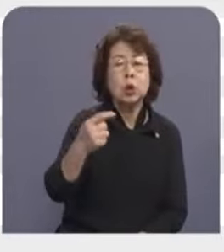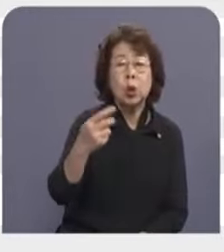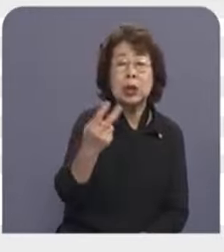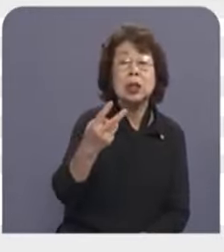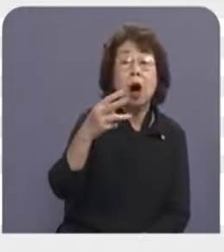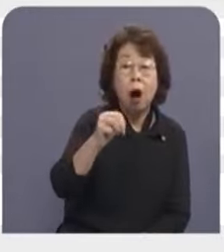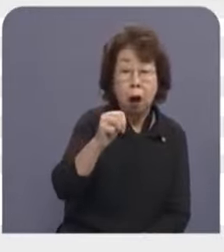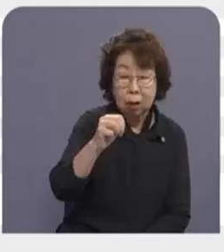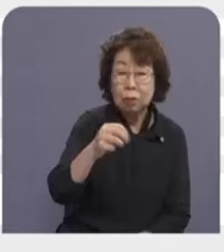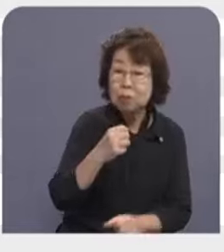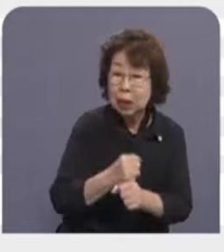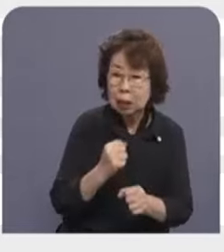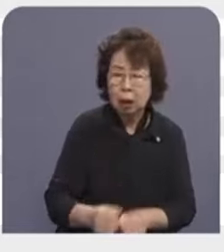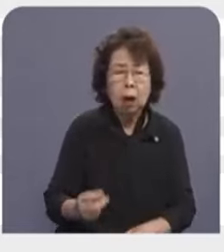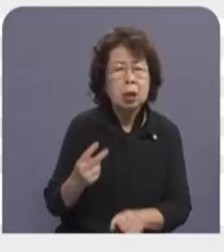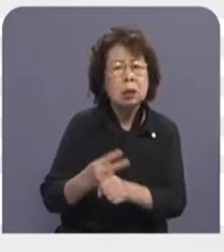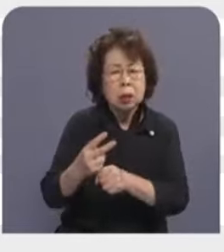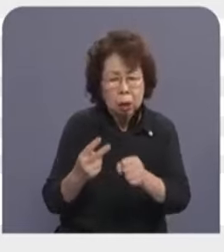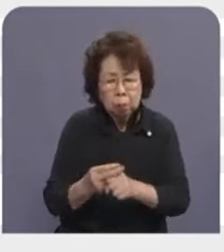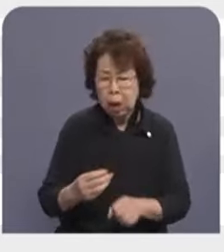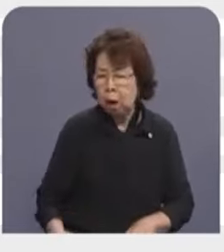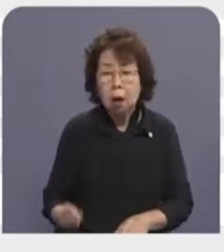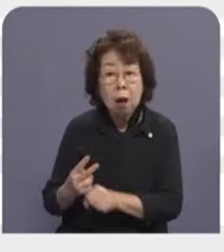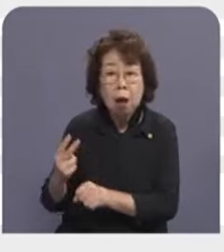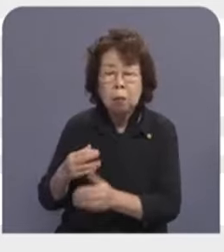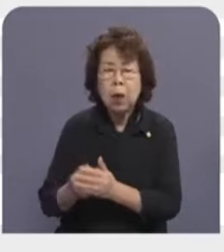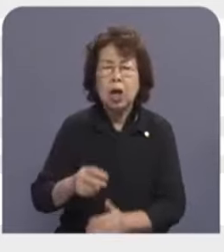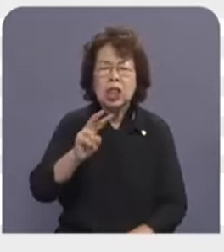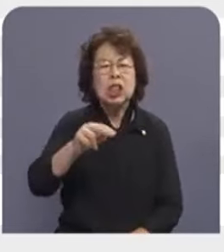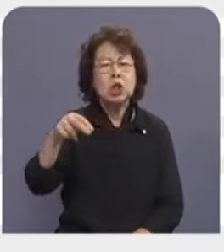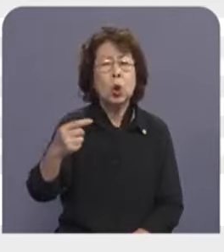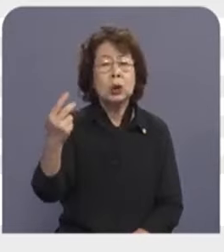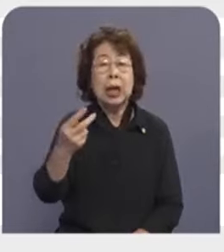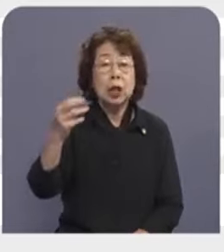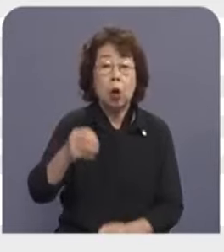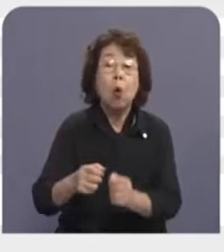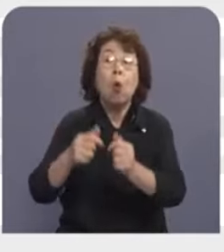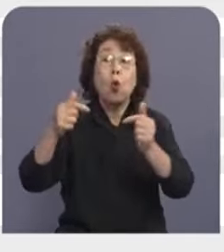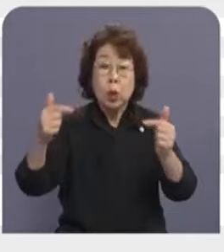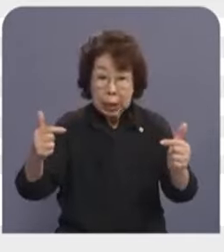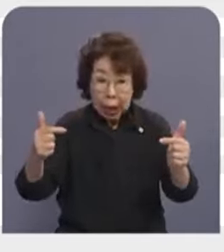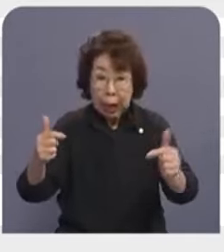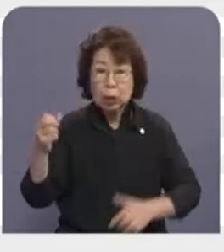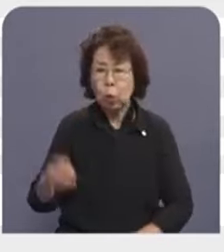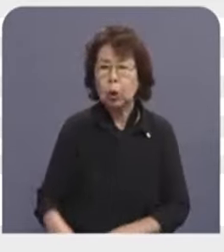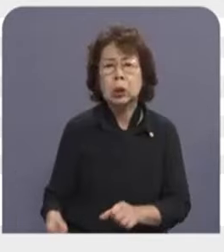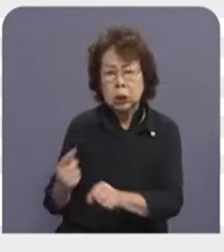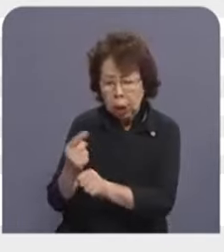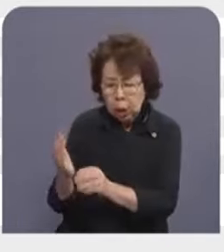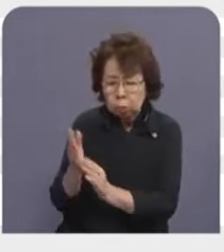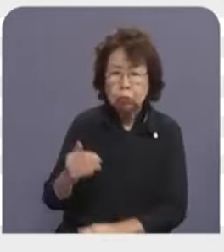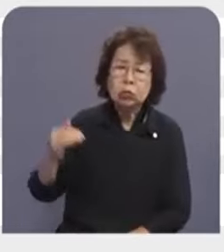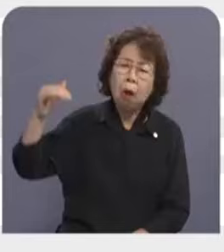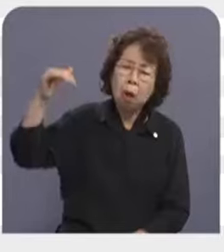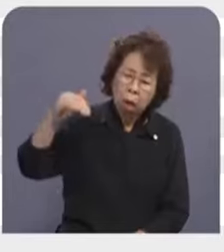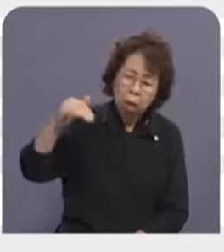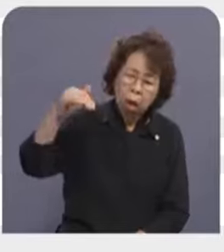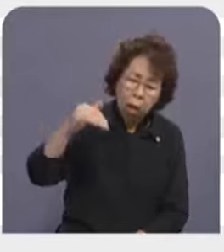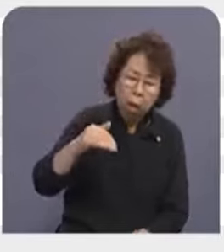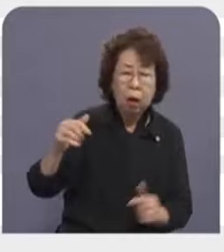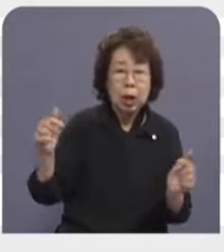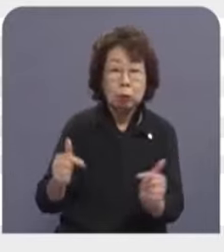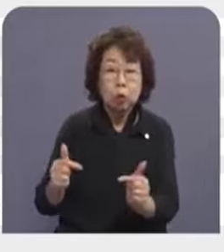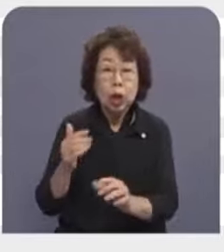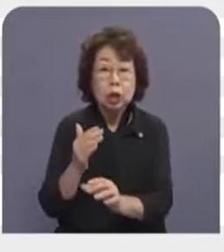원이던 발행액은 2년만인 2022년 2조 4천억 원으로 두 배로 늘었다 지난해부터 다시 큰 폭으로